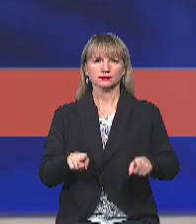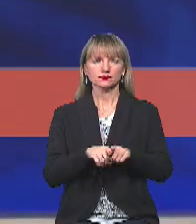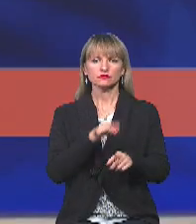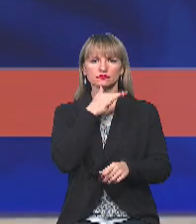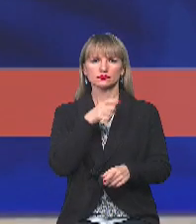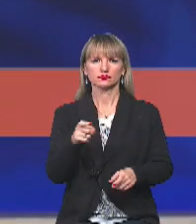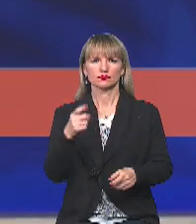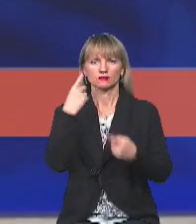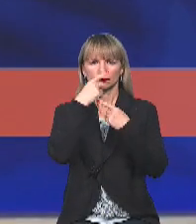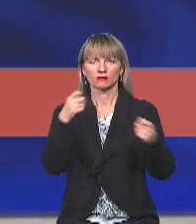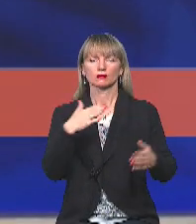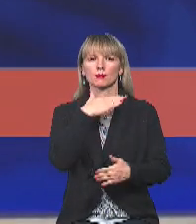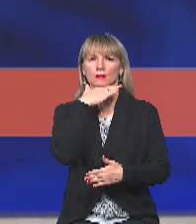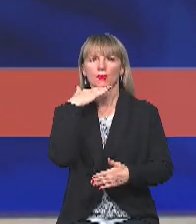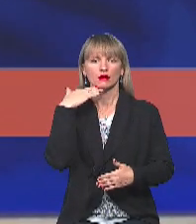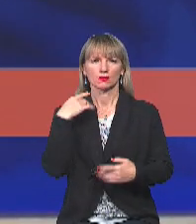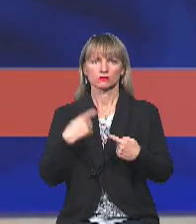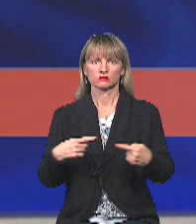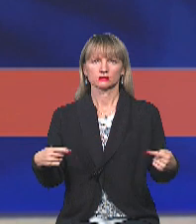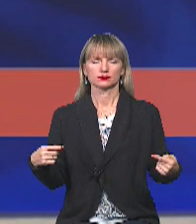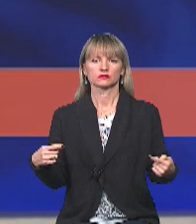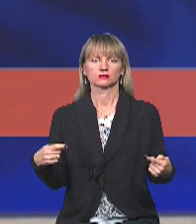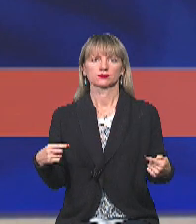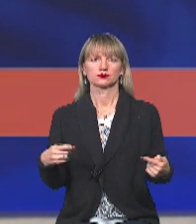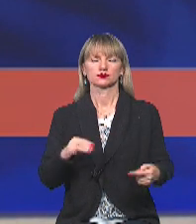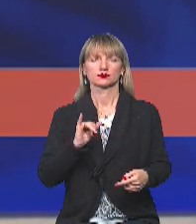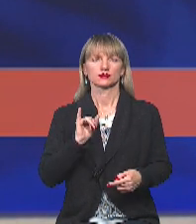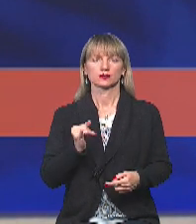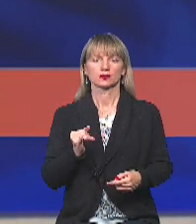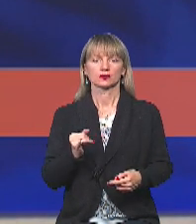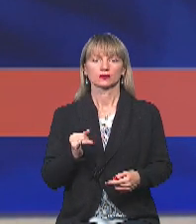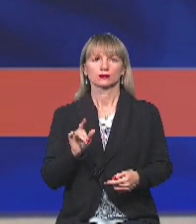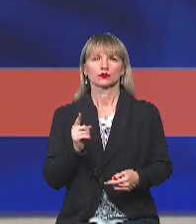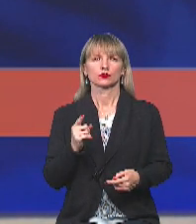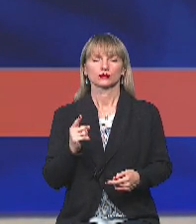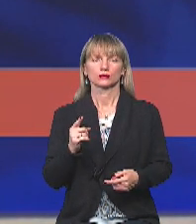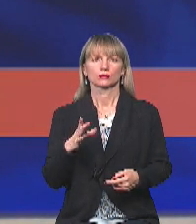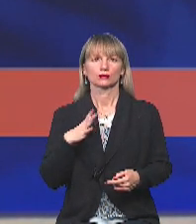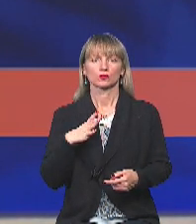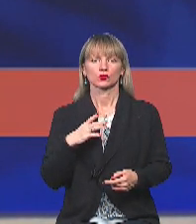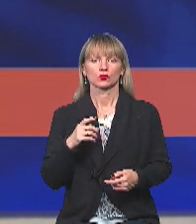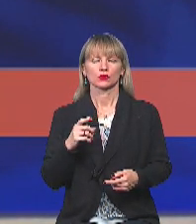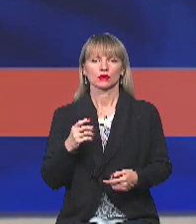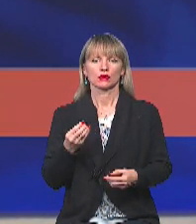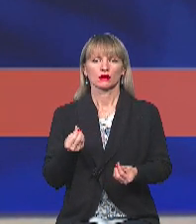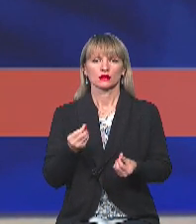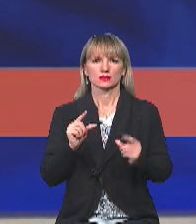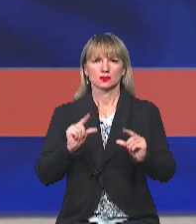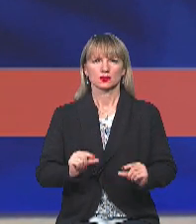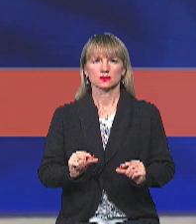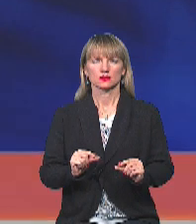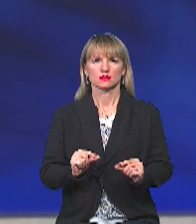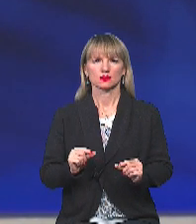дуже багато цієї інформації. І чому відбулося знецінення? Ну,